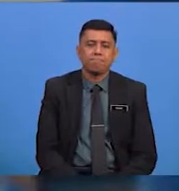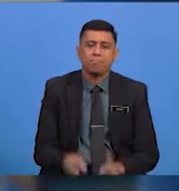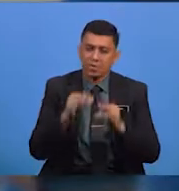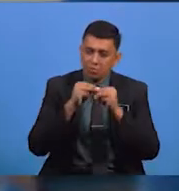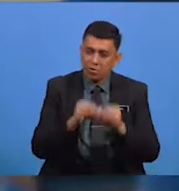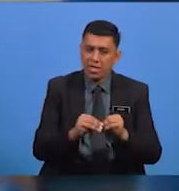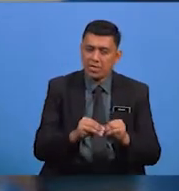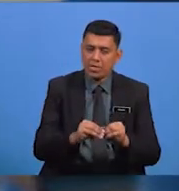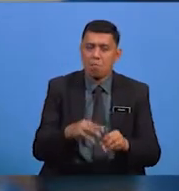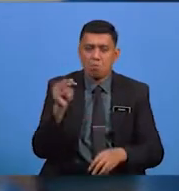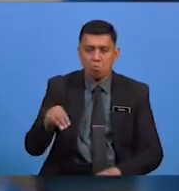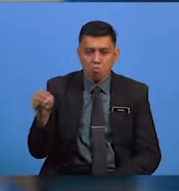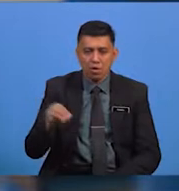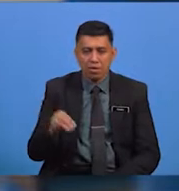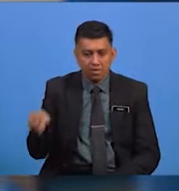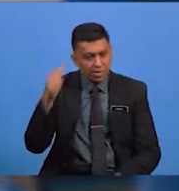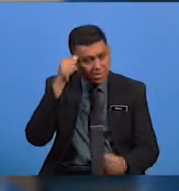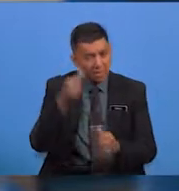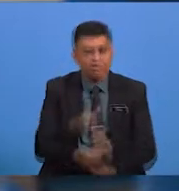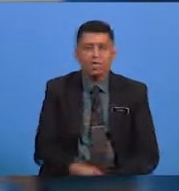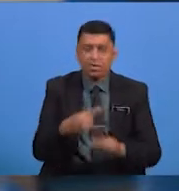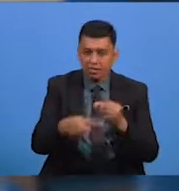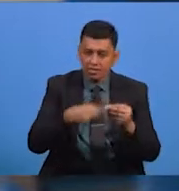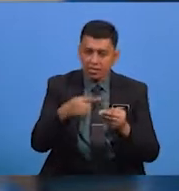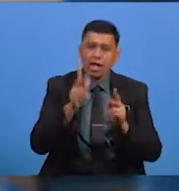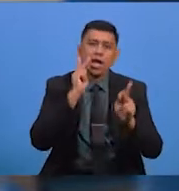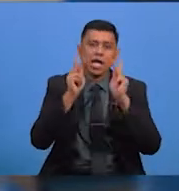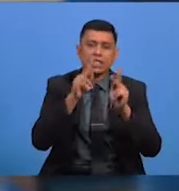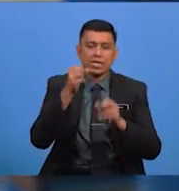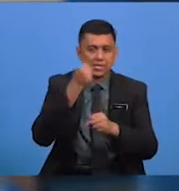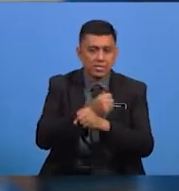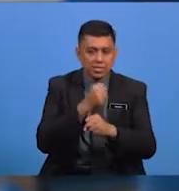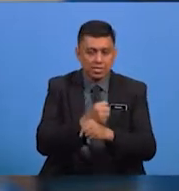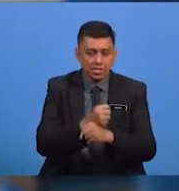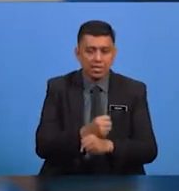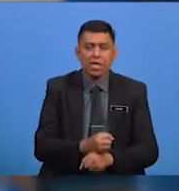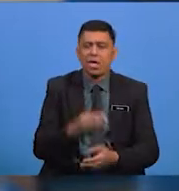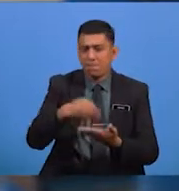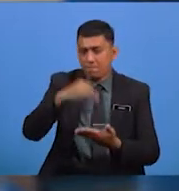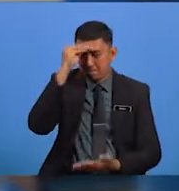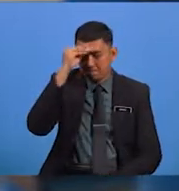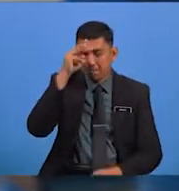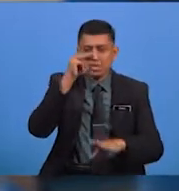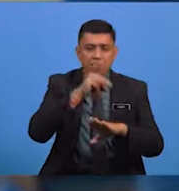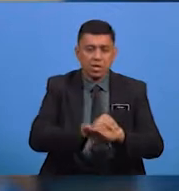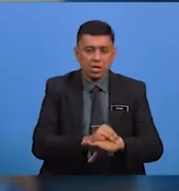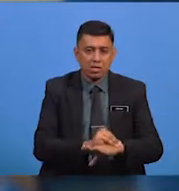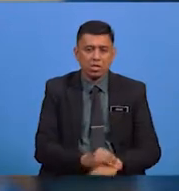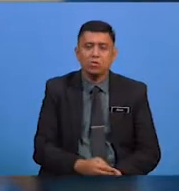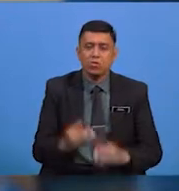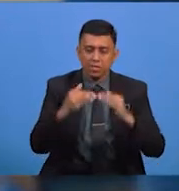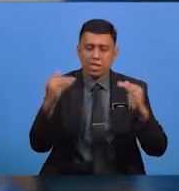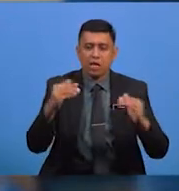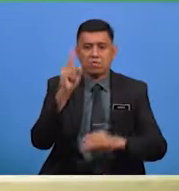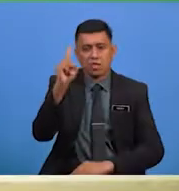Masihkah murid-murid ingat mengenai kata kerja yang dipelajari semasa di